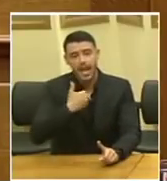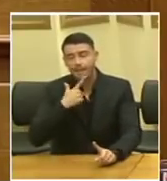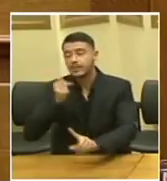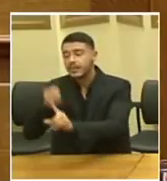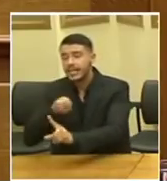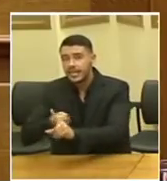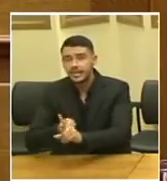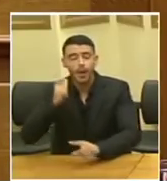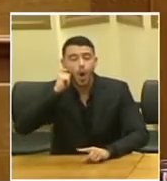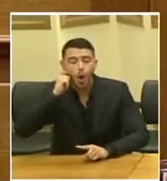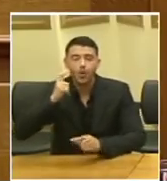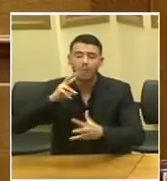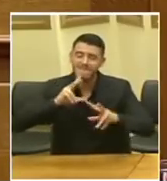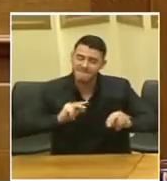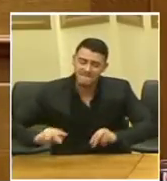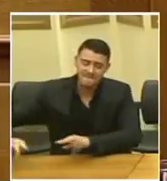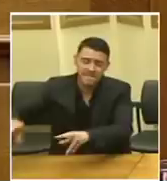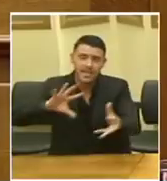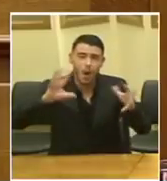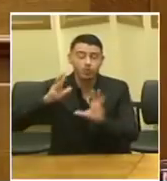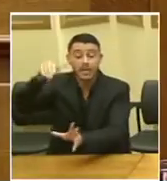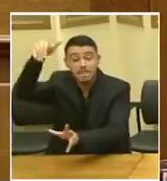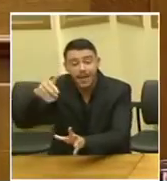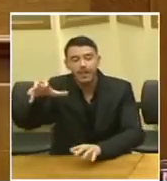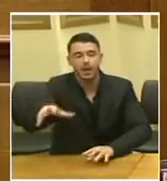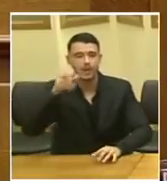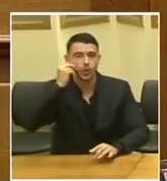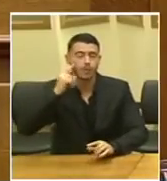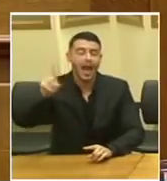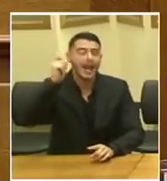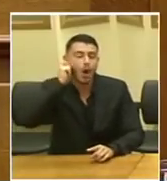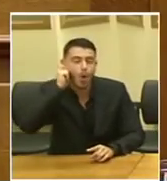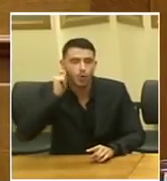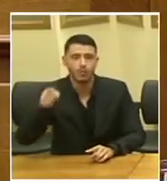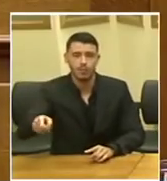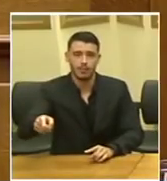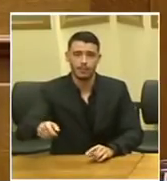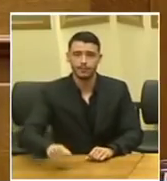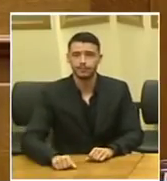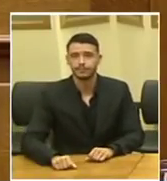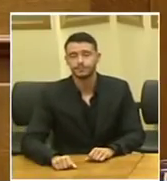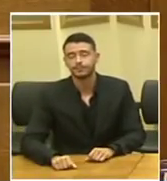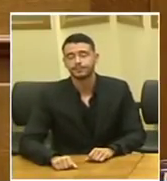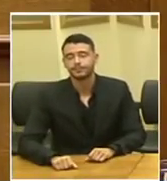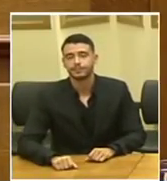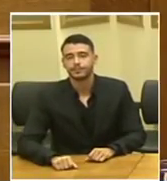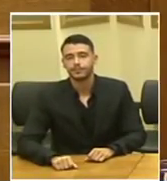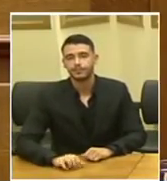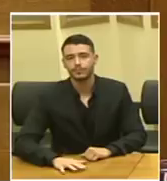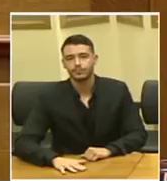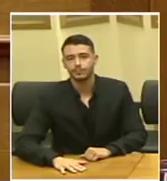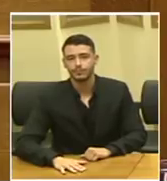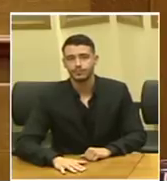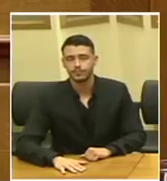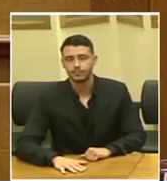έργα όμνες στο εσωτερικό. Πρέπει... Σε μερικά δεν υπέγραφε η άλλη πλευρά.